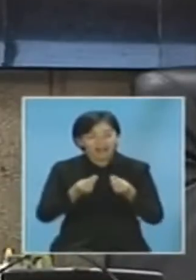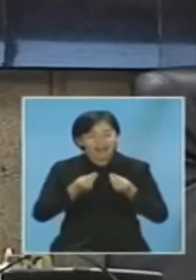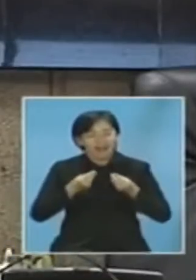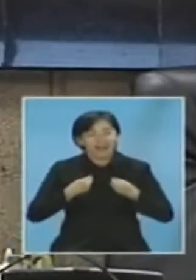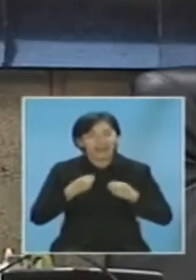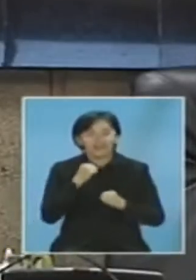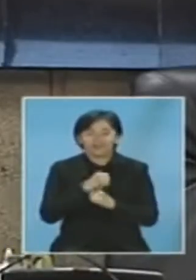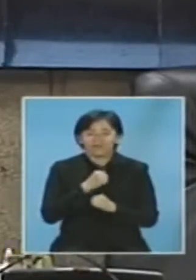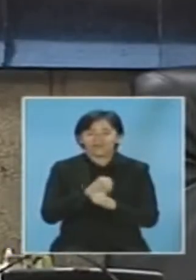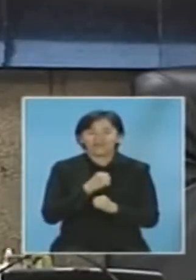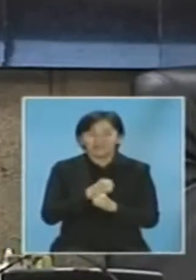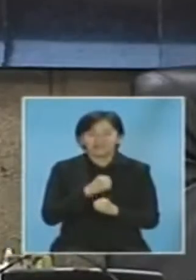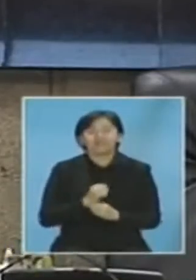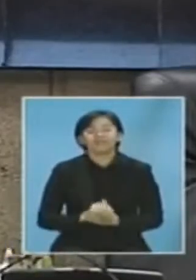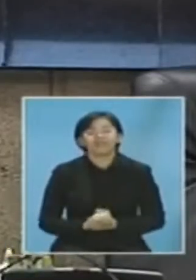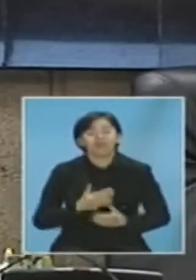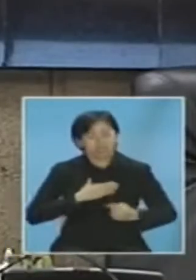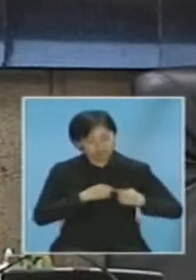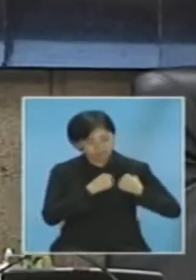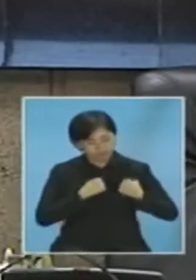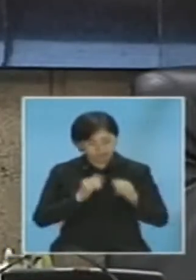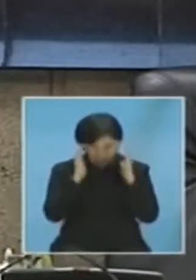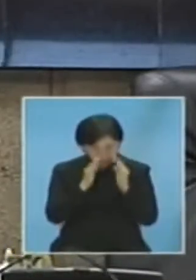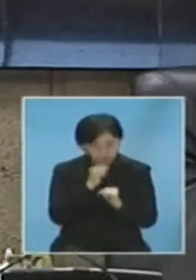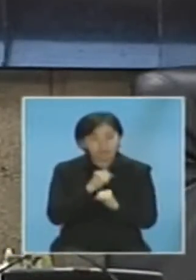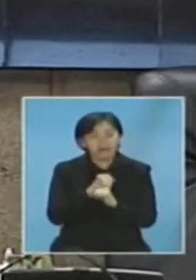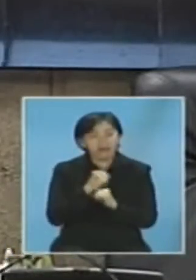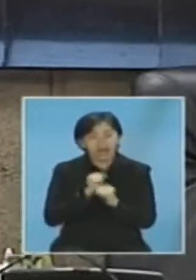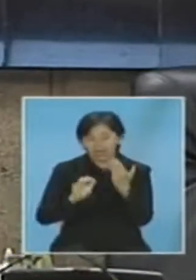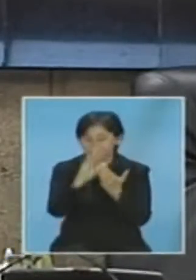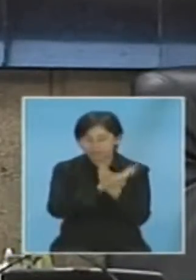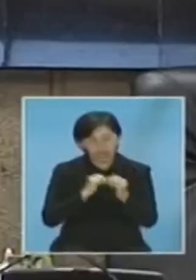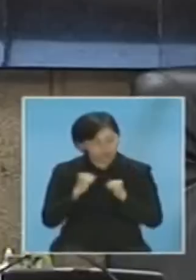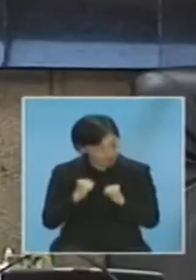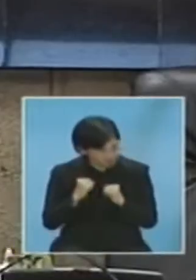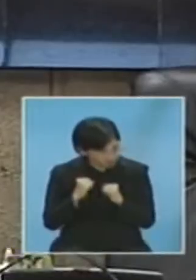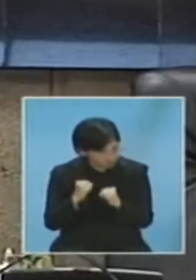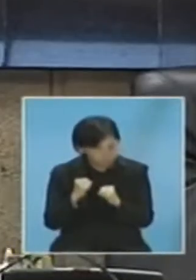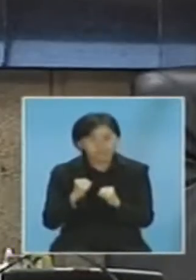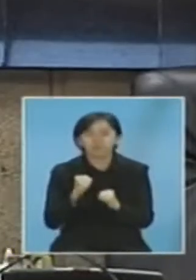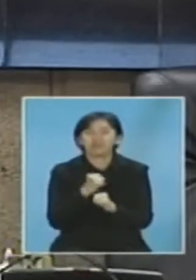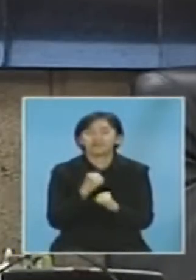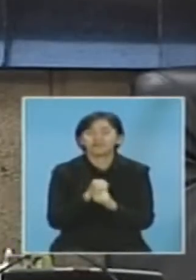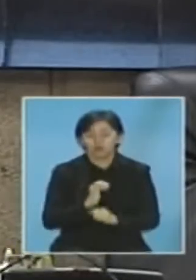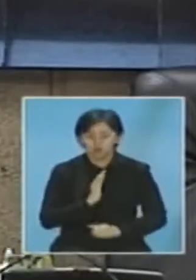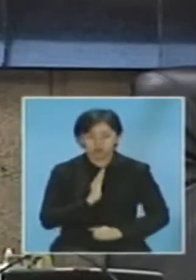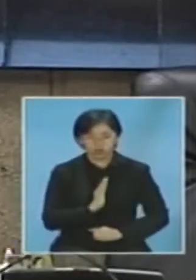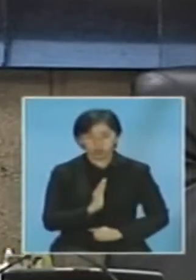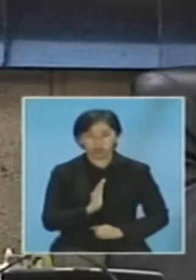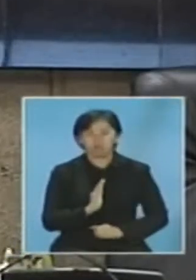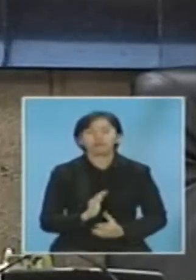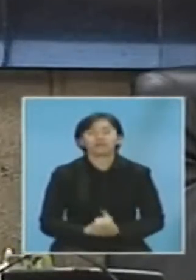านดิฉันตั้งใจจะทำงานให้กับบ้านเมืองอย่างสุดความสามารถและด้วยความซื่อสัตย์สุจริต